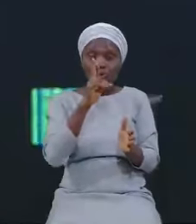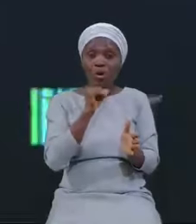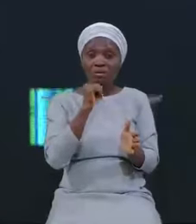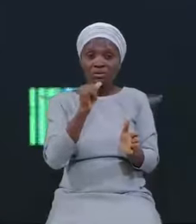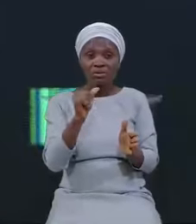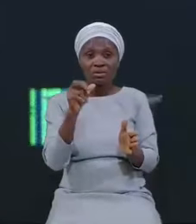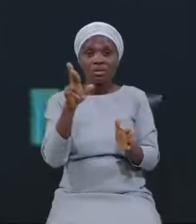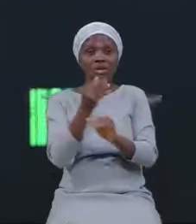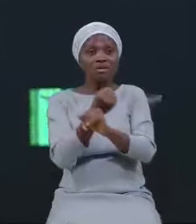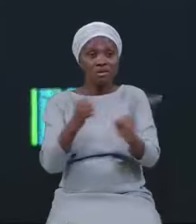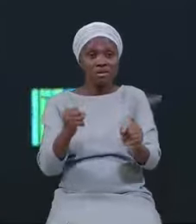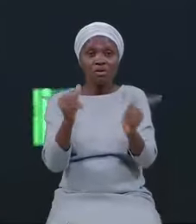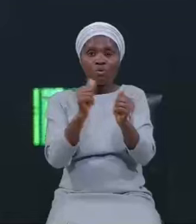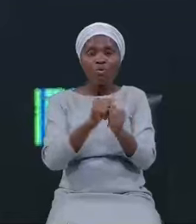l'or,